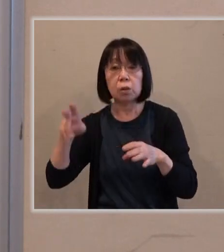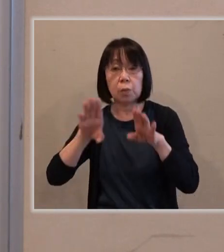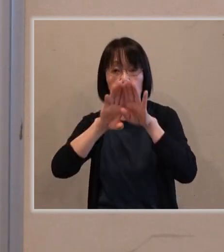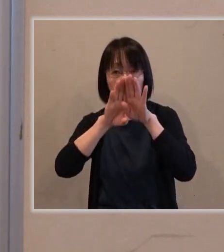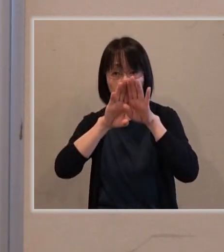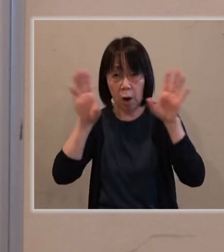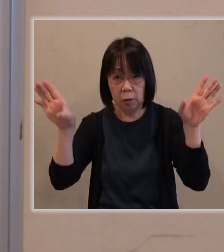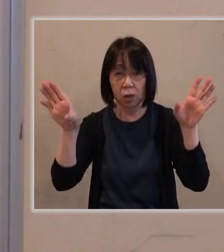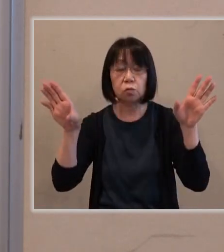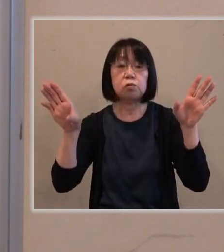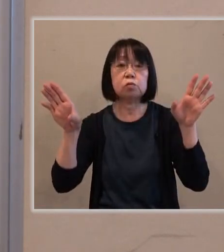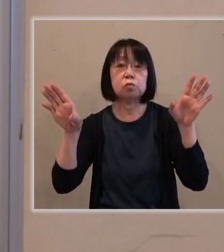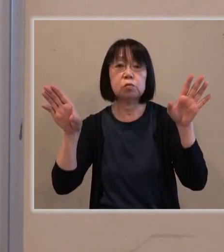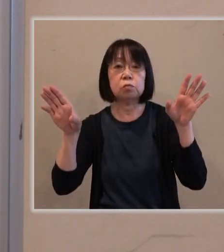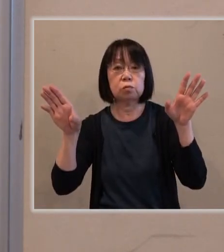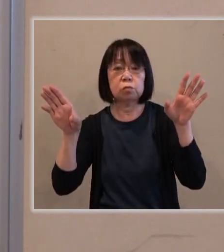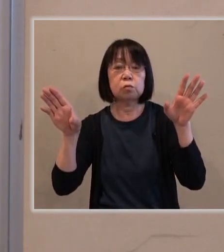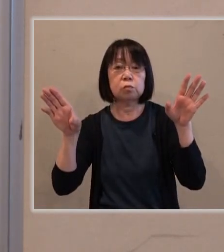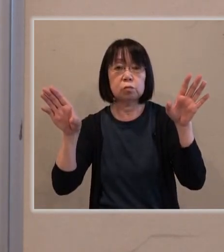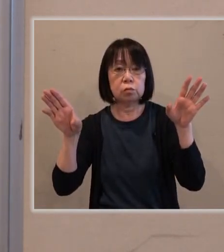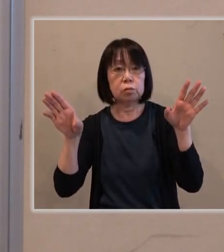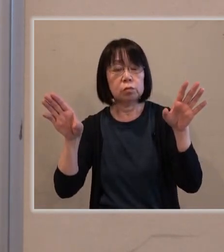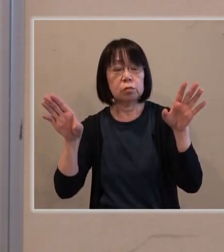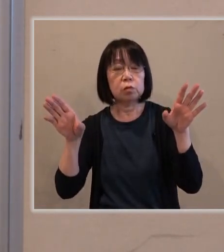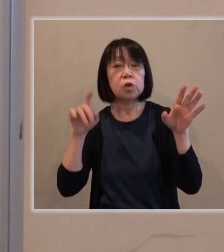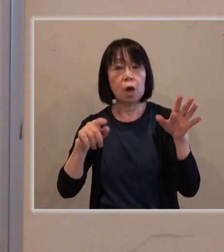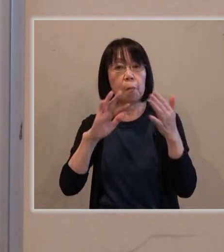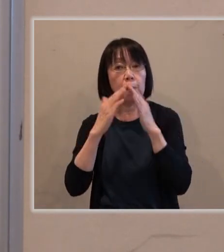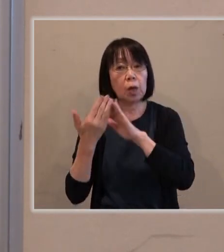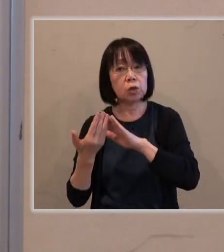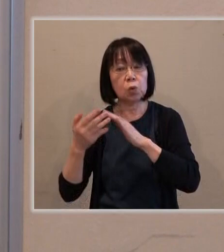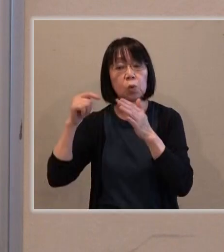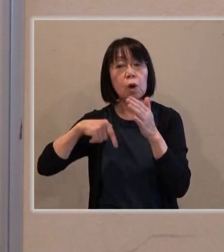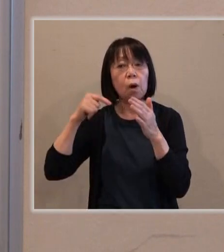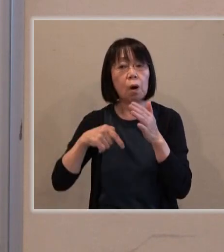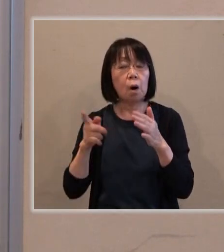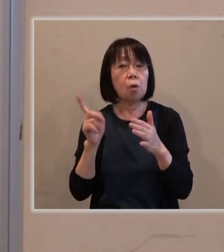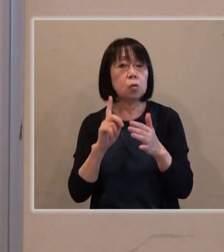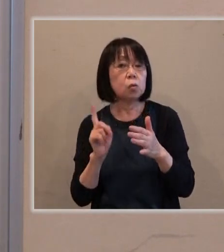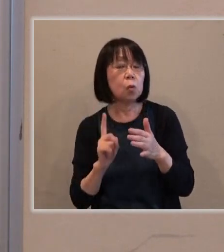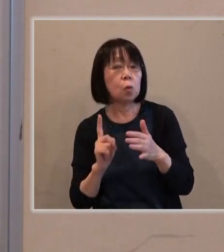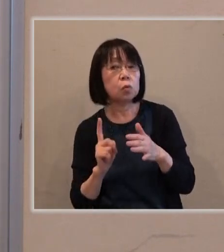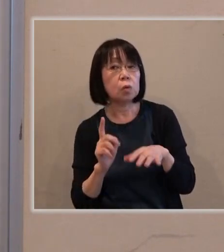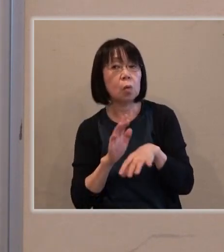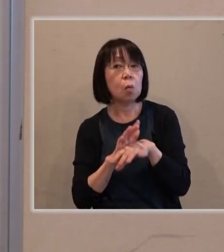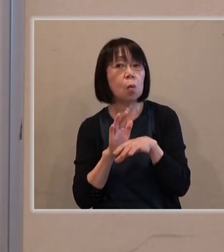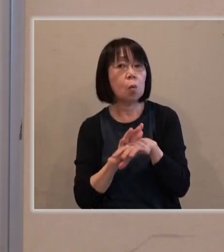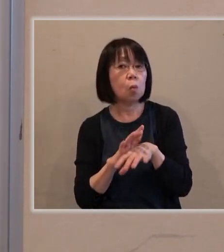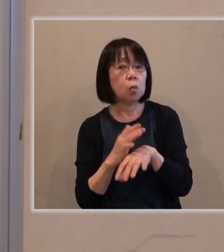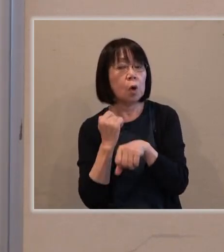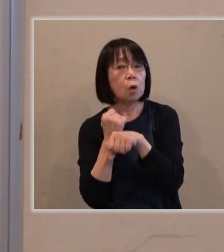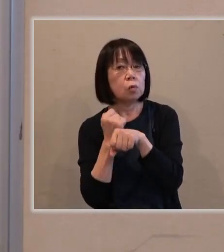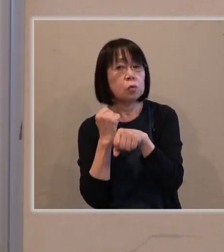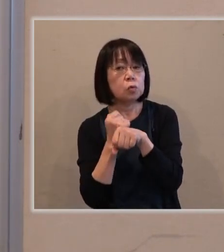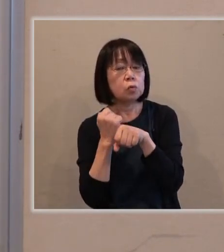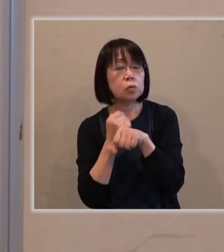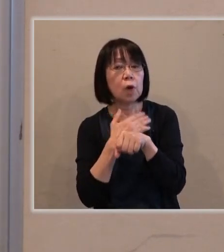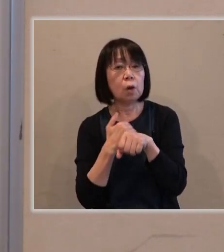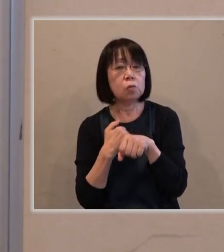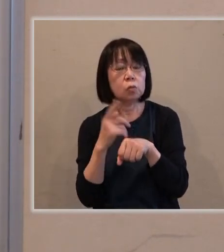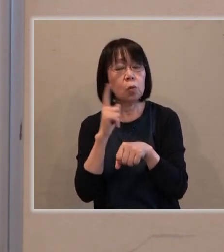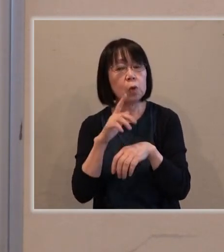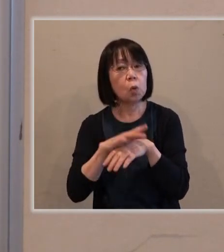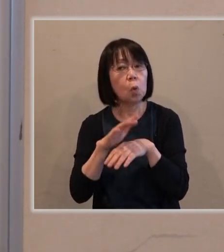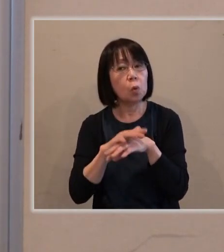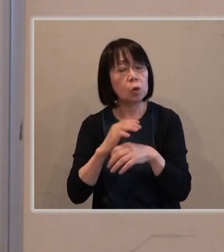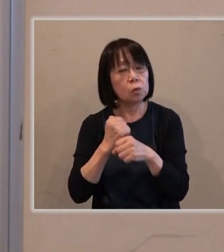を開催することによって街の中がどういうふうに作られていかなければいけないかっていうこと